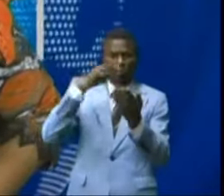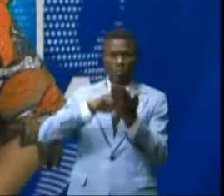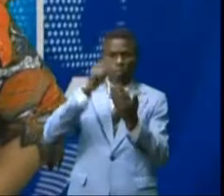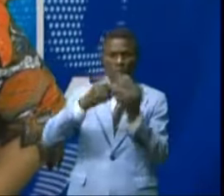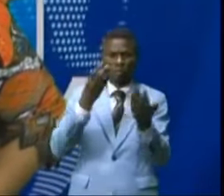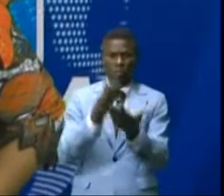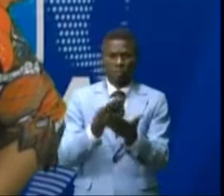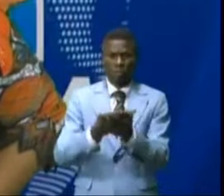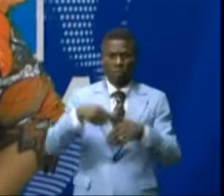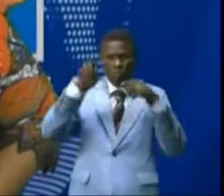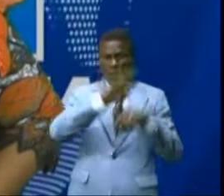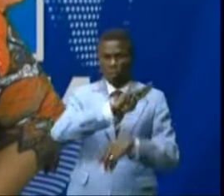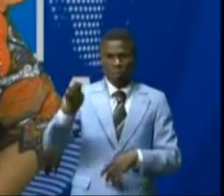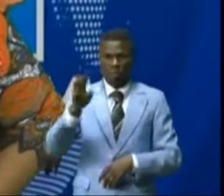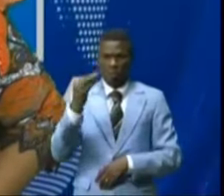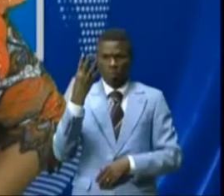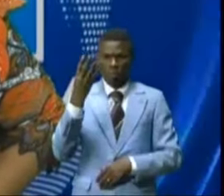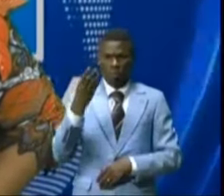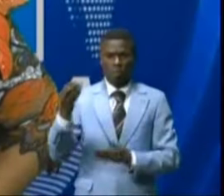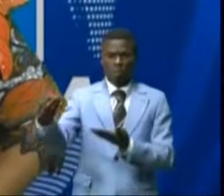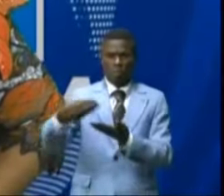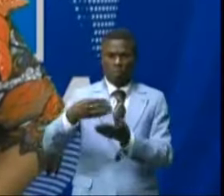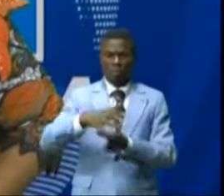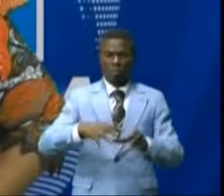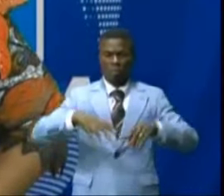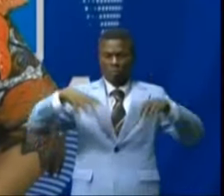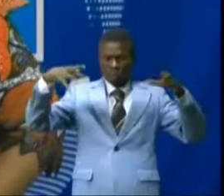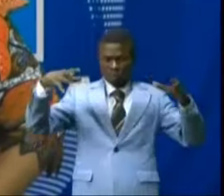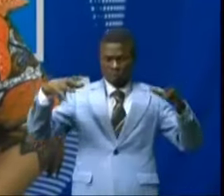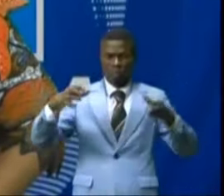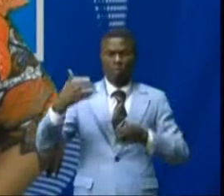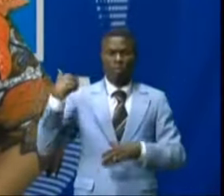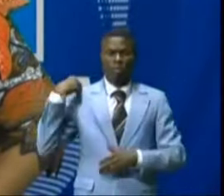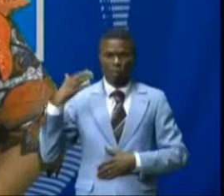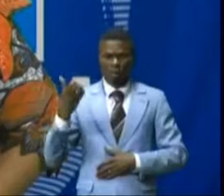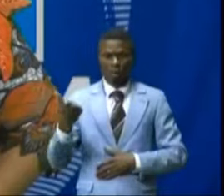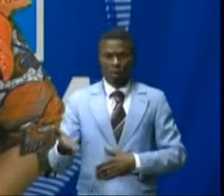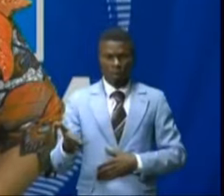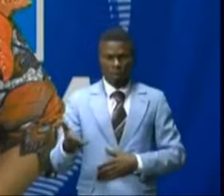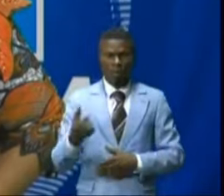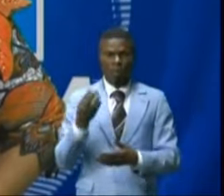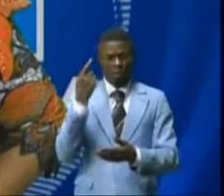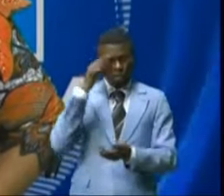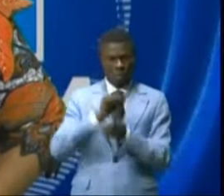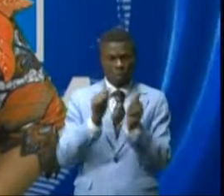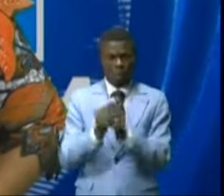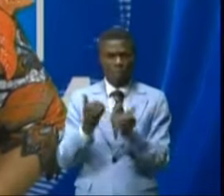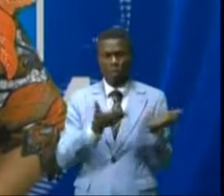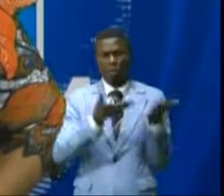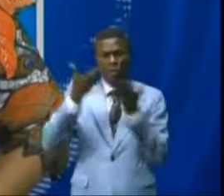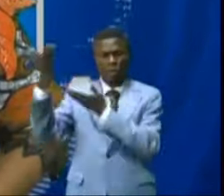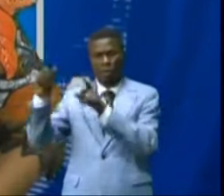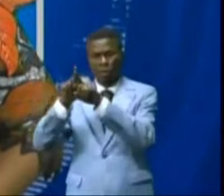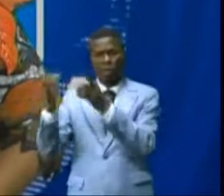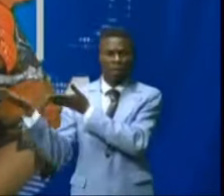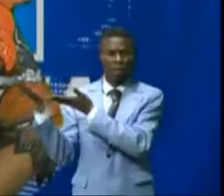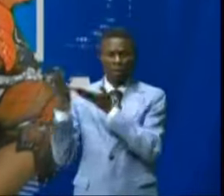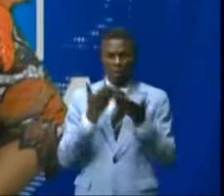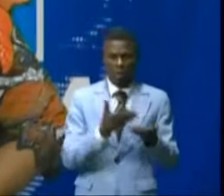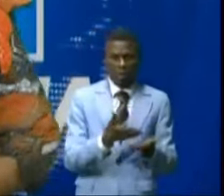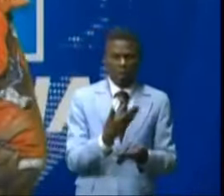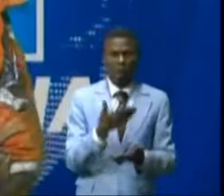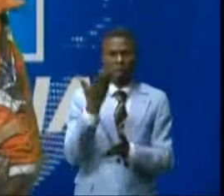de l'exercice 2024 et la mobilisation accrue des recettes du secteur des importations et des exportations et